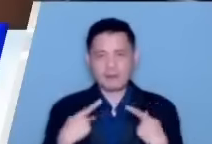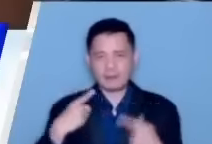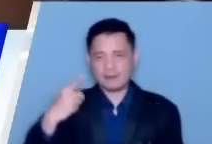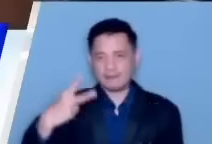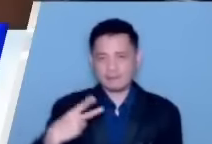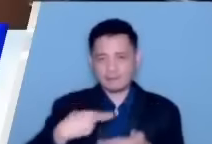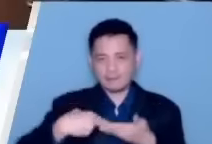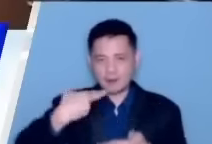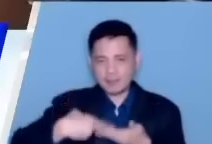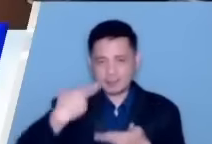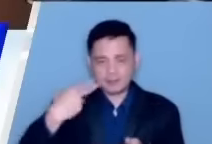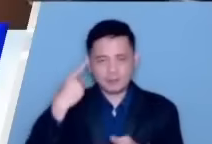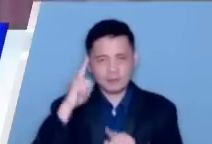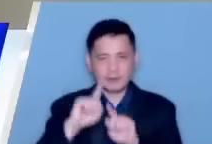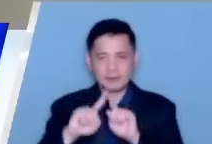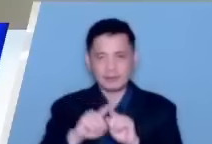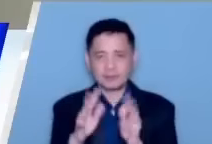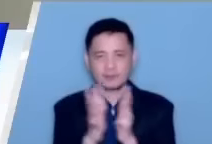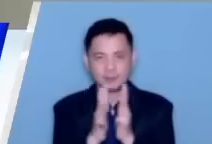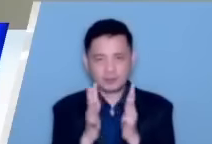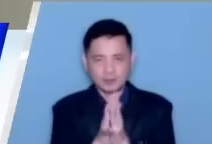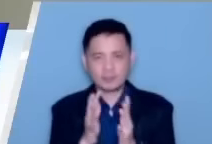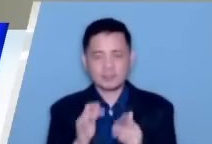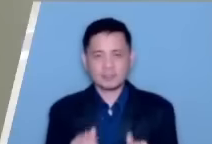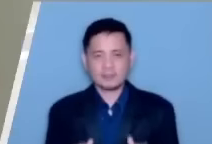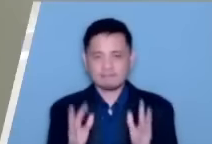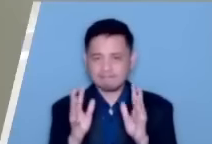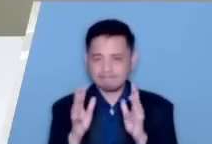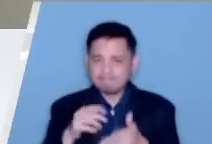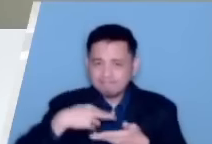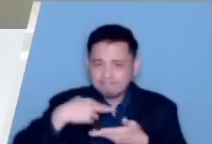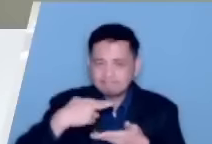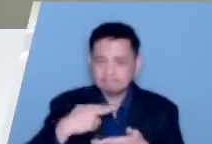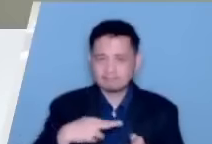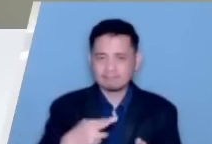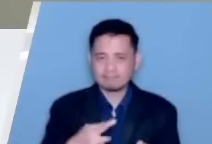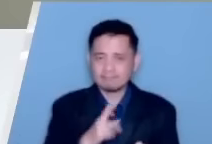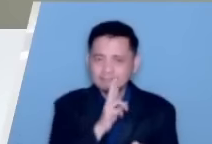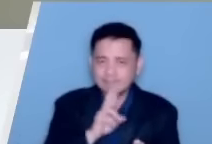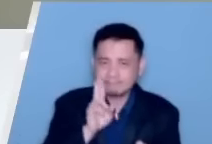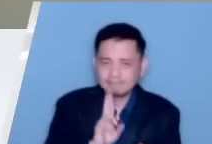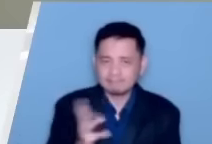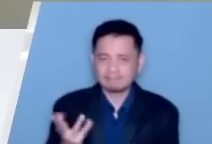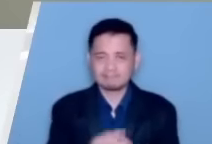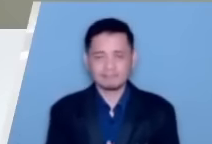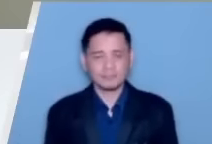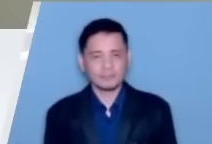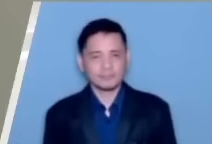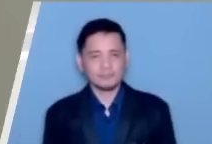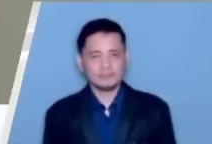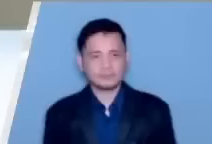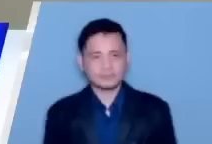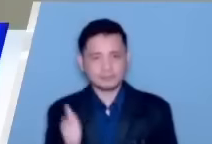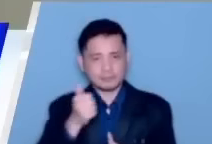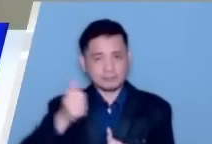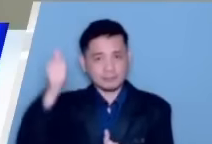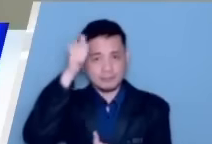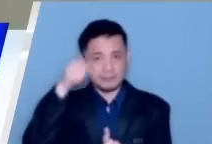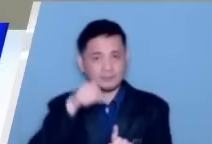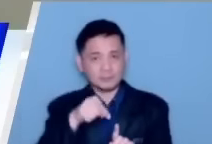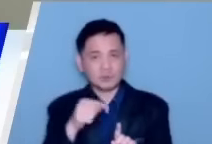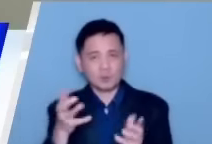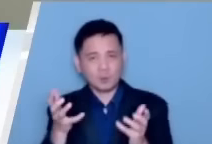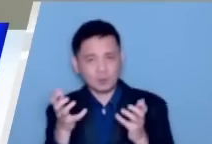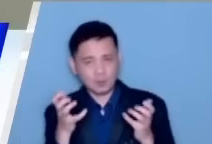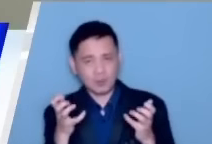restaurants at karinderya kagaya nito. Gusto talagang i-revive, for the record, gustong i-revive ni Secretary yung bill na ma-offer yung half